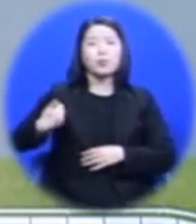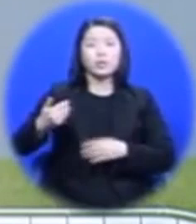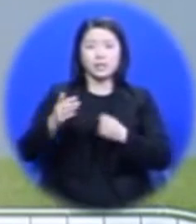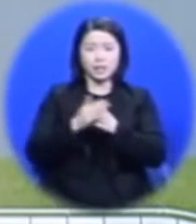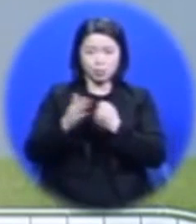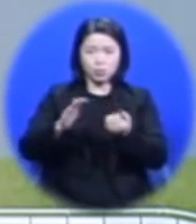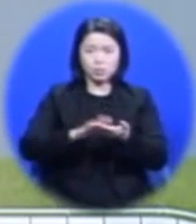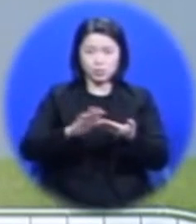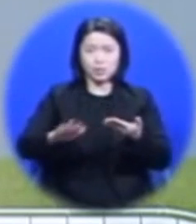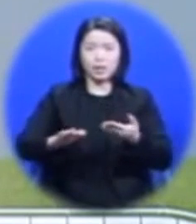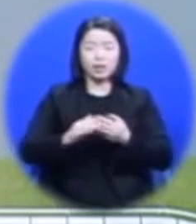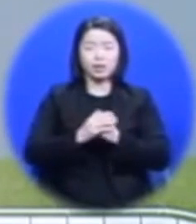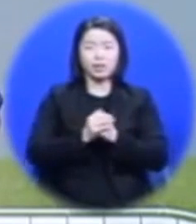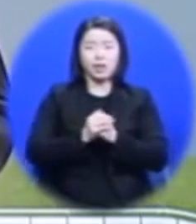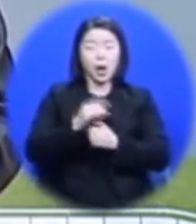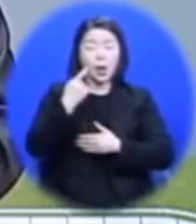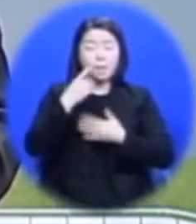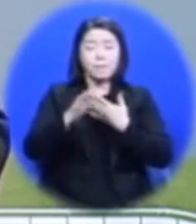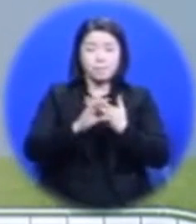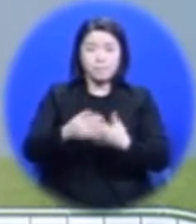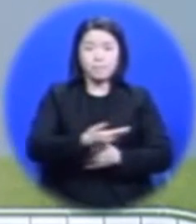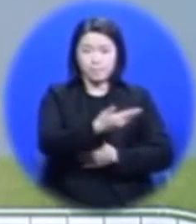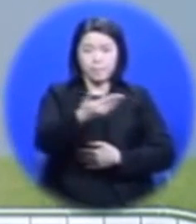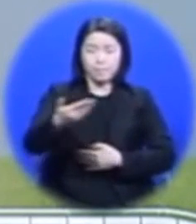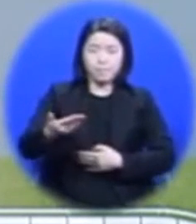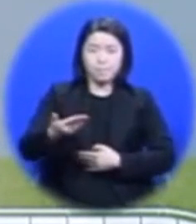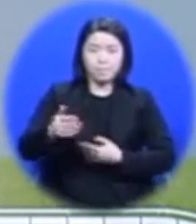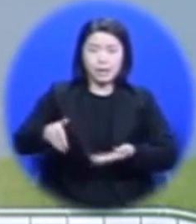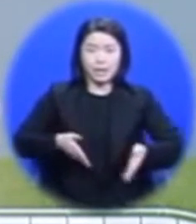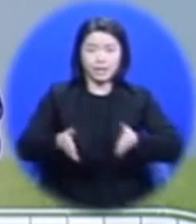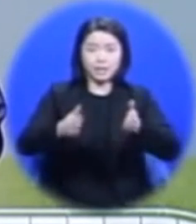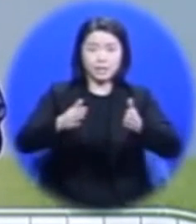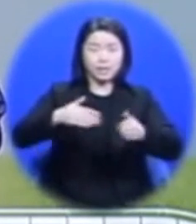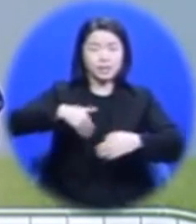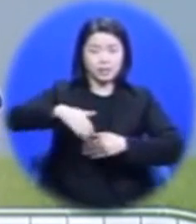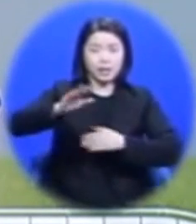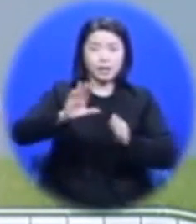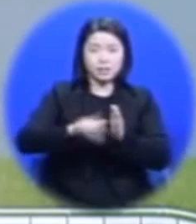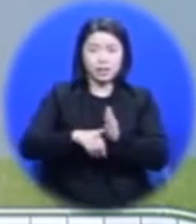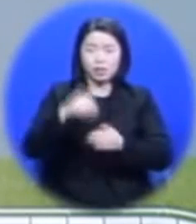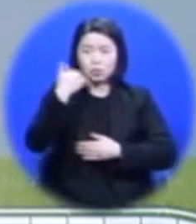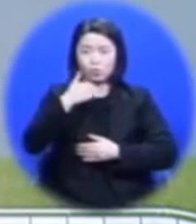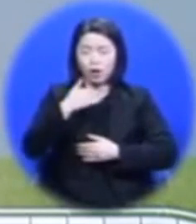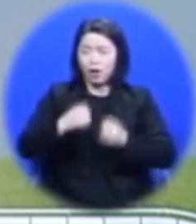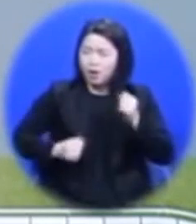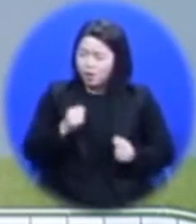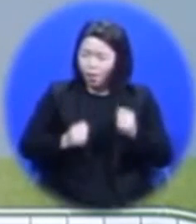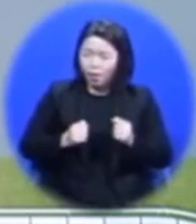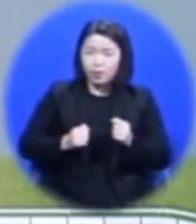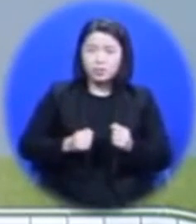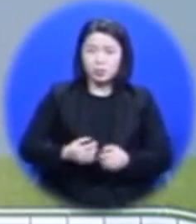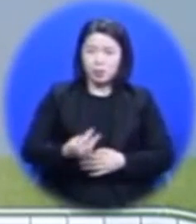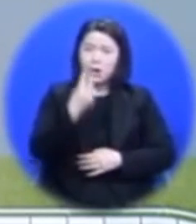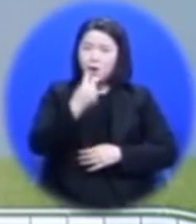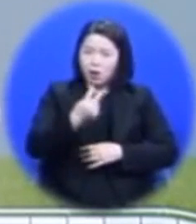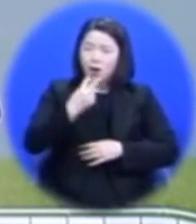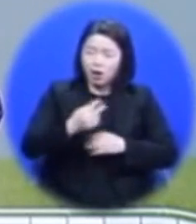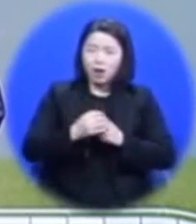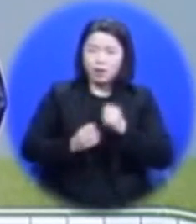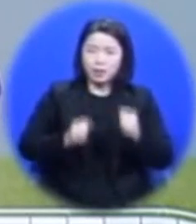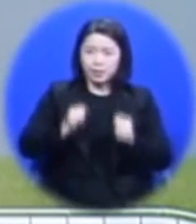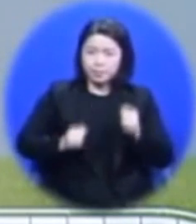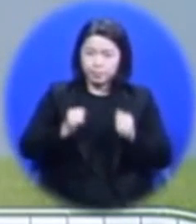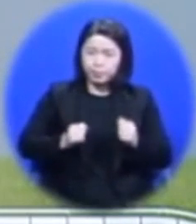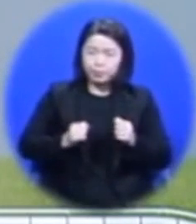것입니다. 만약에 여러분들이 길을 가는데 누가 열심히 막 헐떡거리면서 뛰어가고